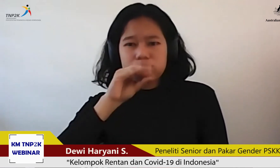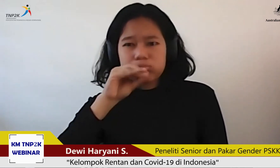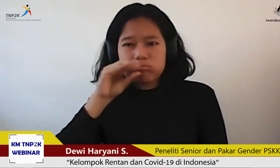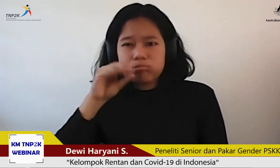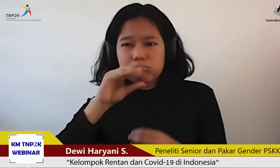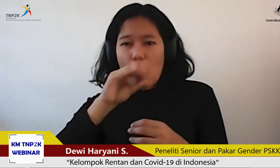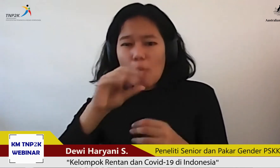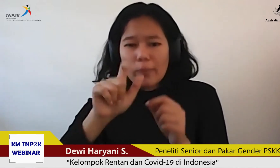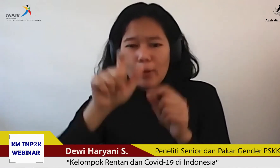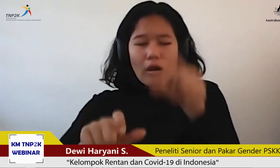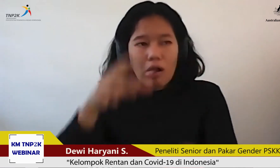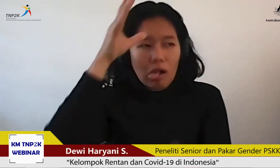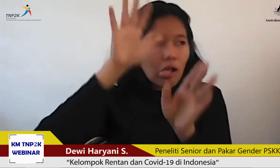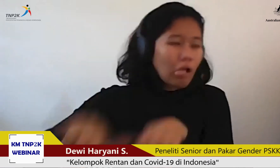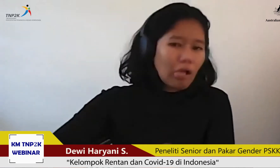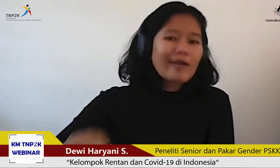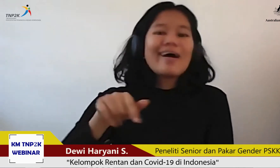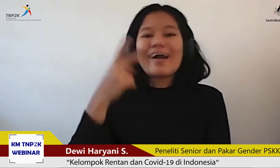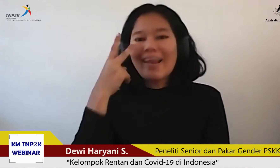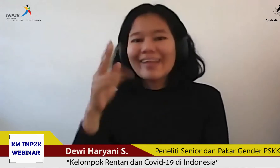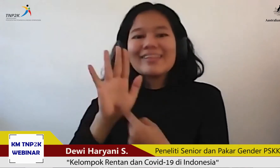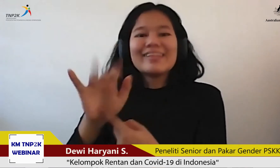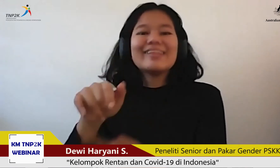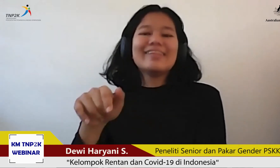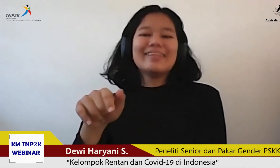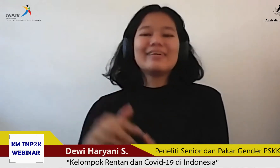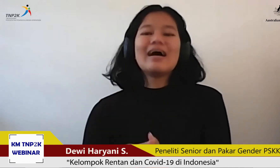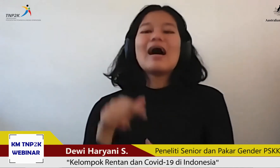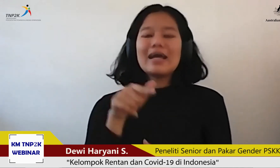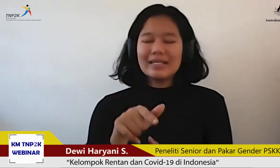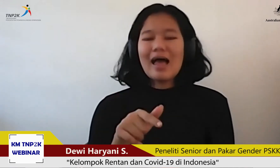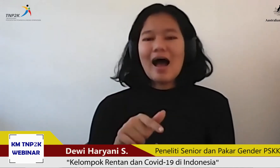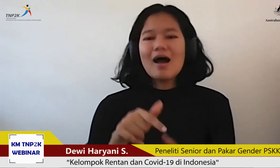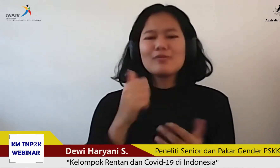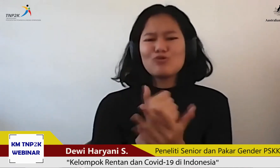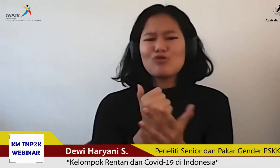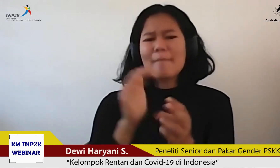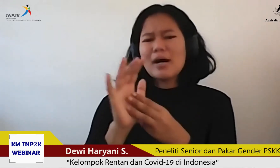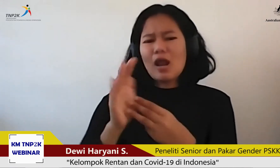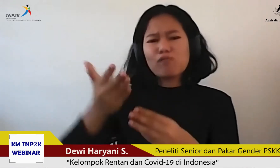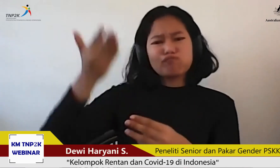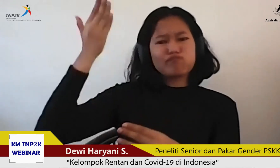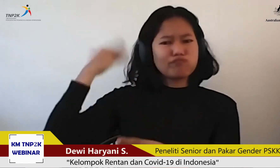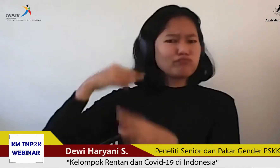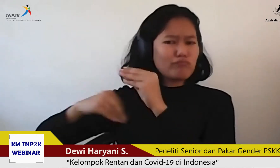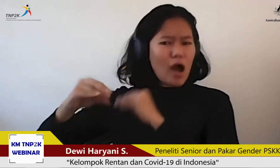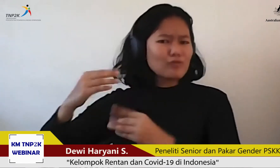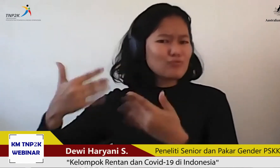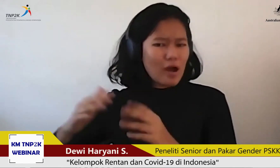yang mendengar. Sekarang kelihatan. Nah, itu kelihatan. Ini hal-hal yang sudah dari dulu kita bahas,